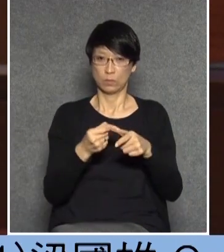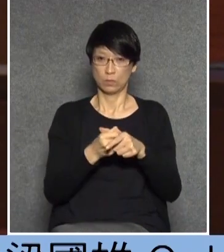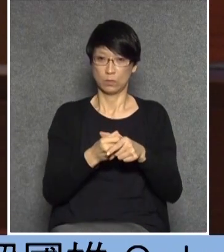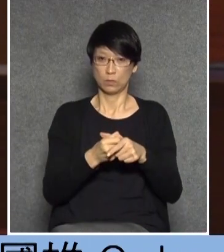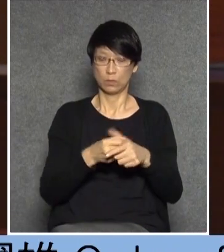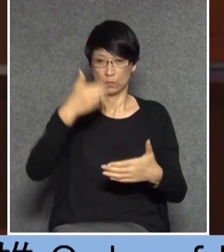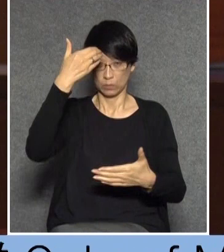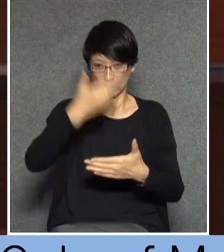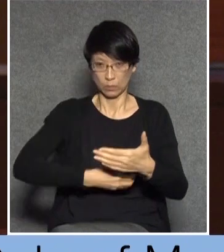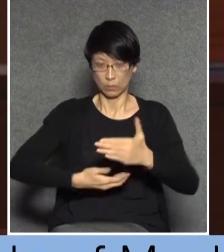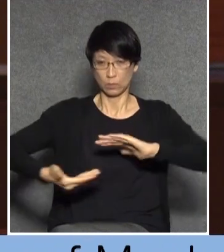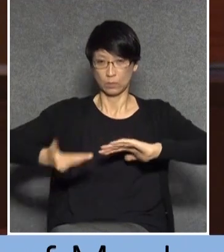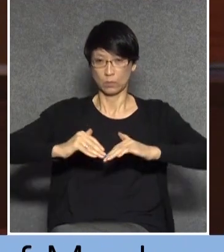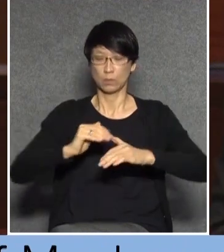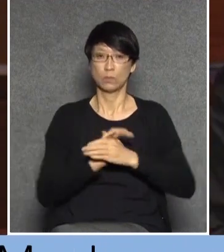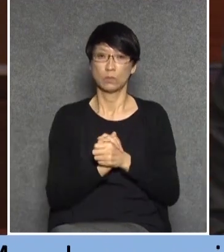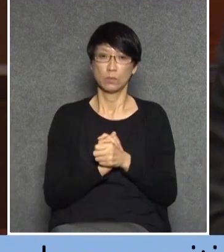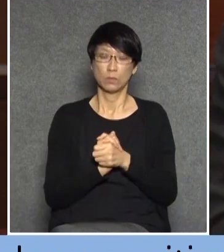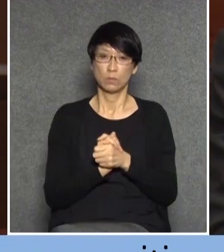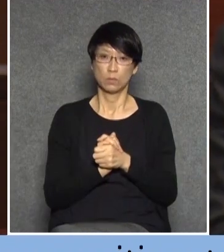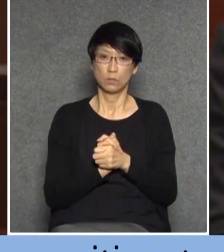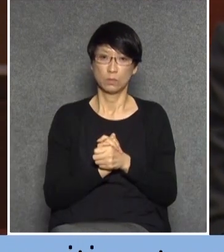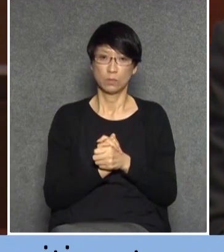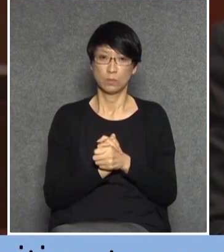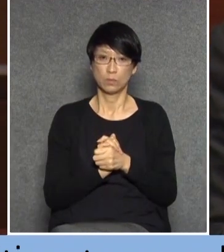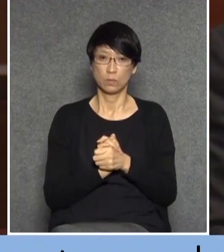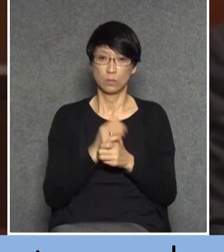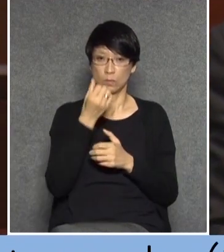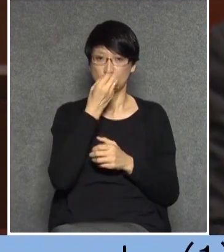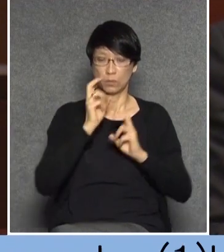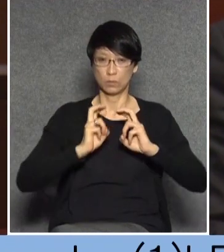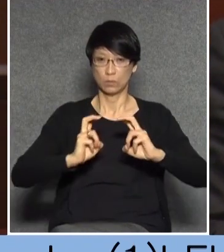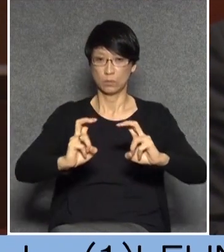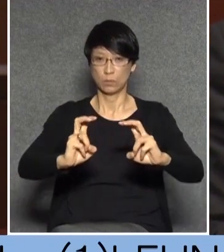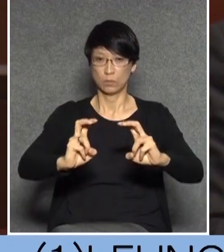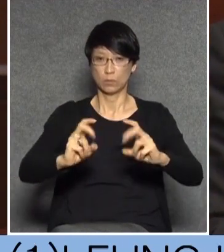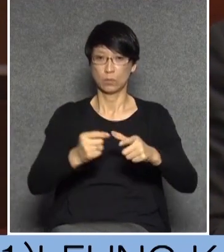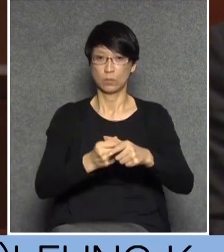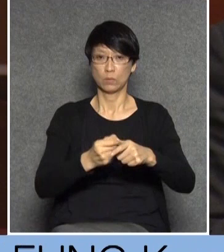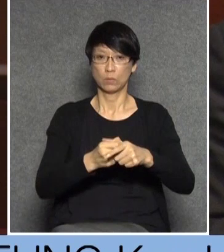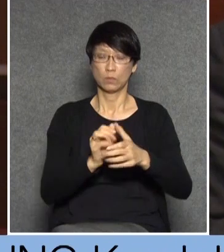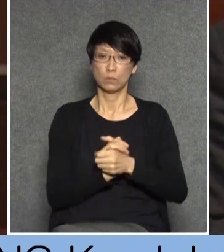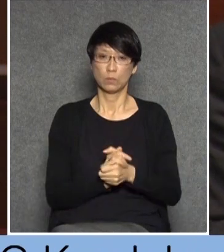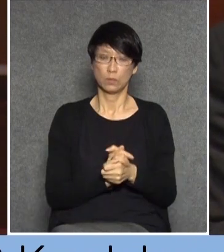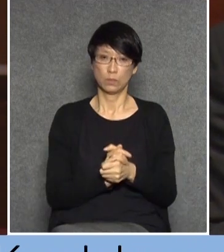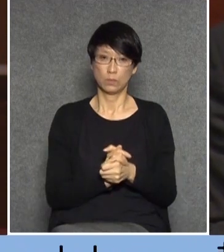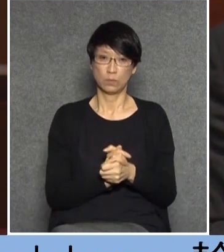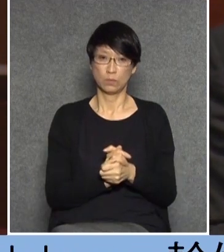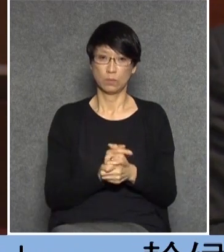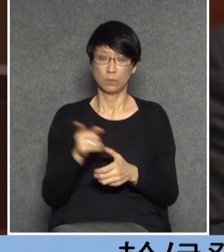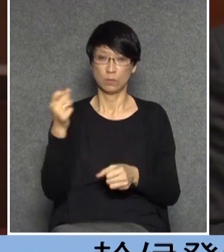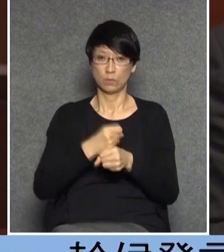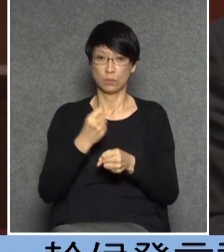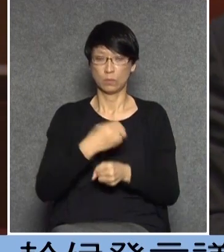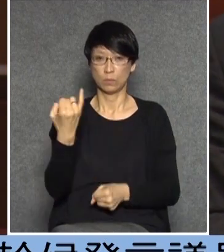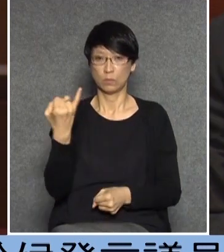票价。除了港铁即是 呢啲咁嘅所謂荒謬嘅情